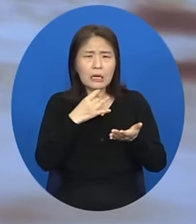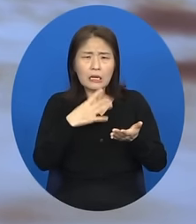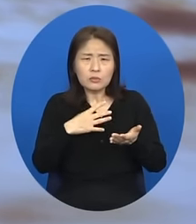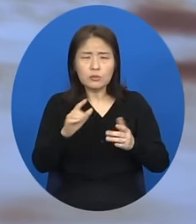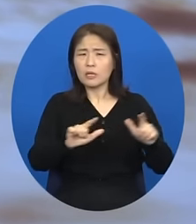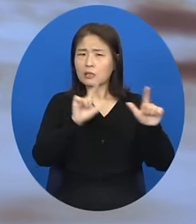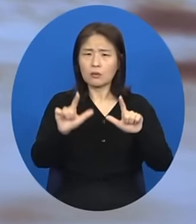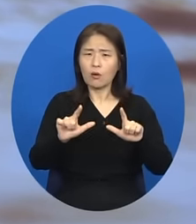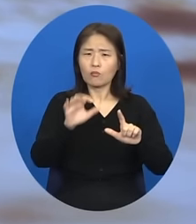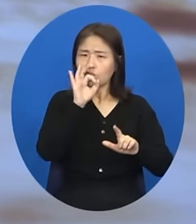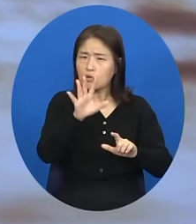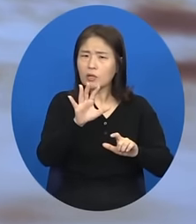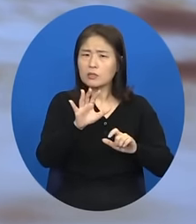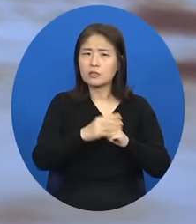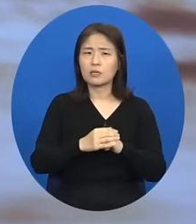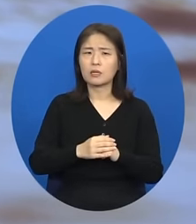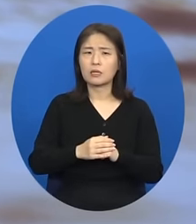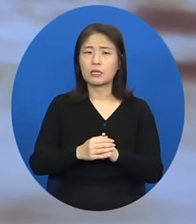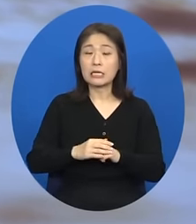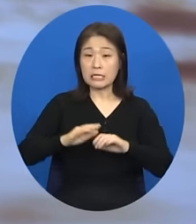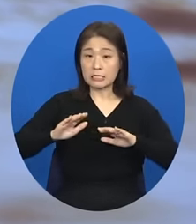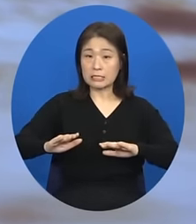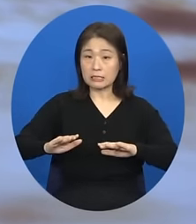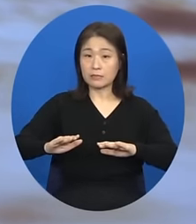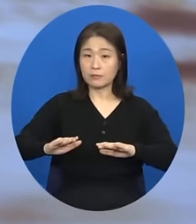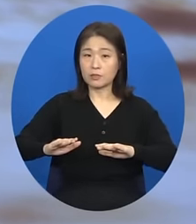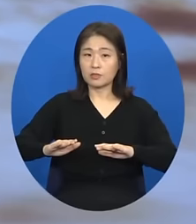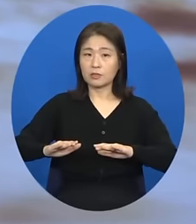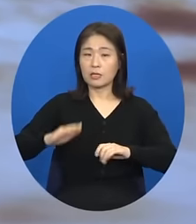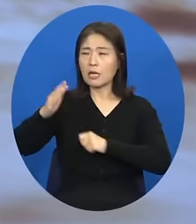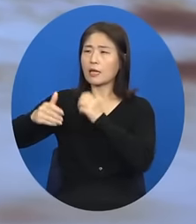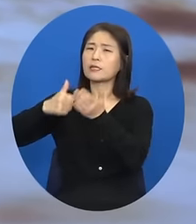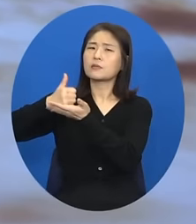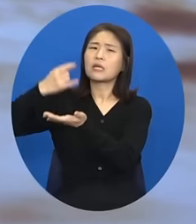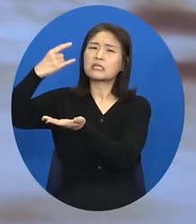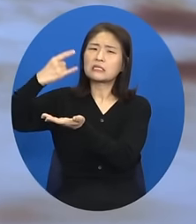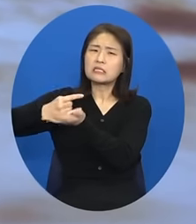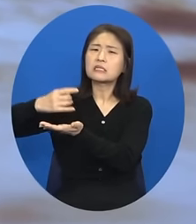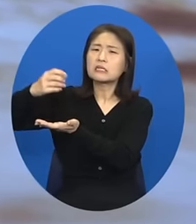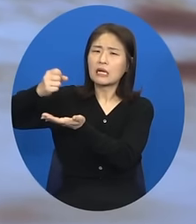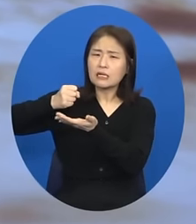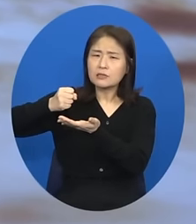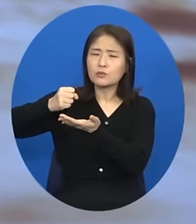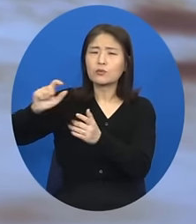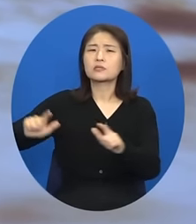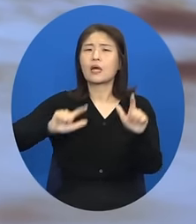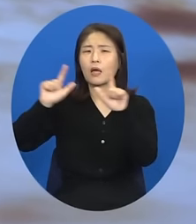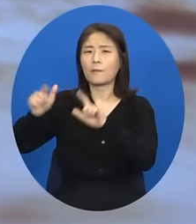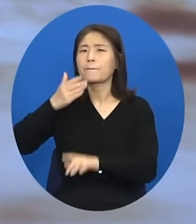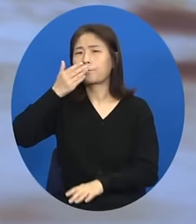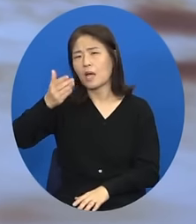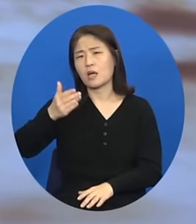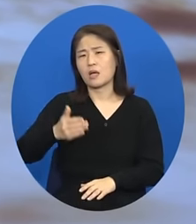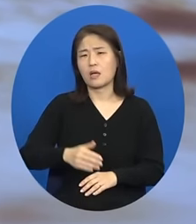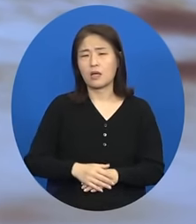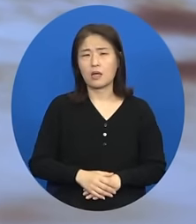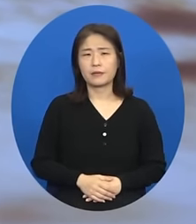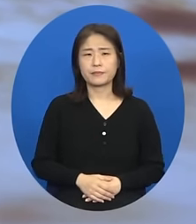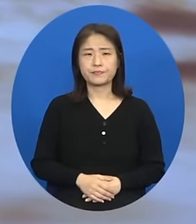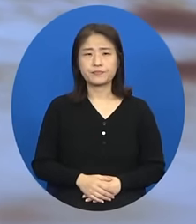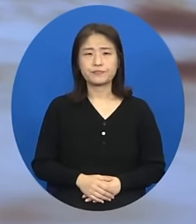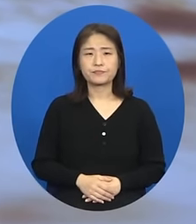이제는 하나님의 한 의로 살 수 있게 된 존재들입니다. 여러분, 여기서 이제는을 킹제임스 버전으로